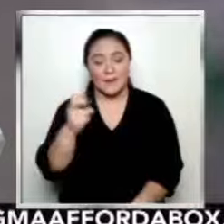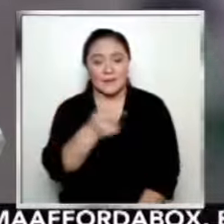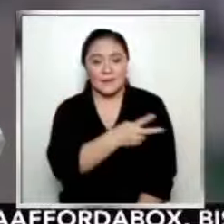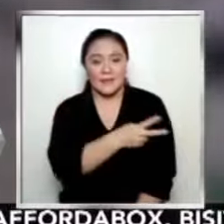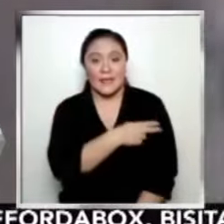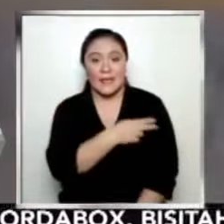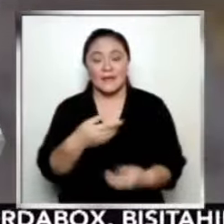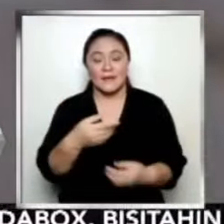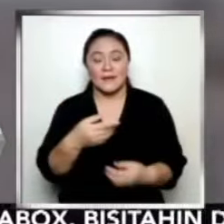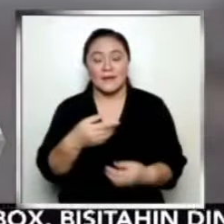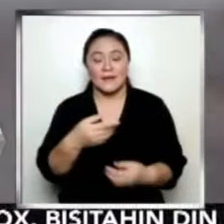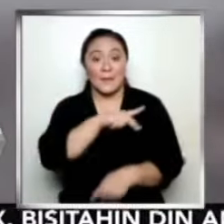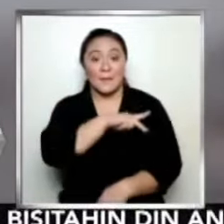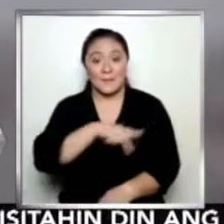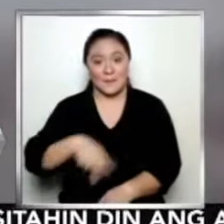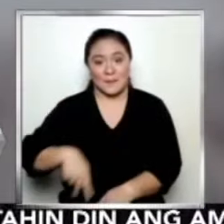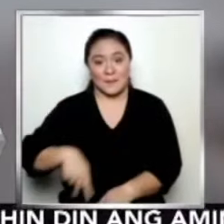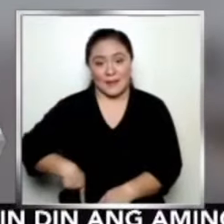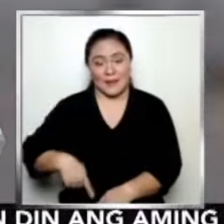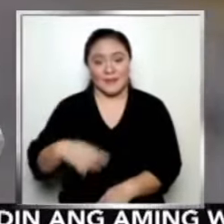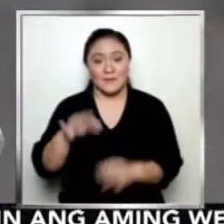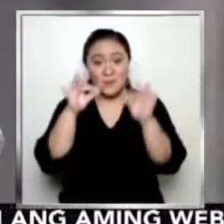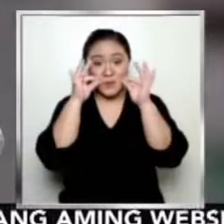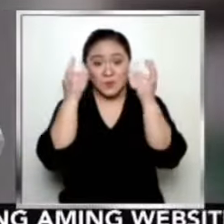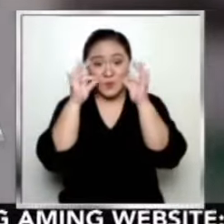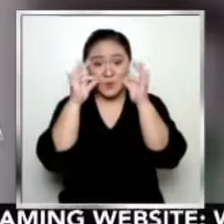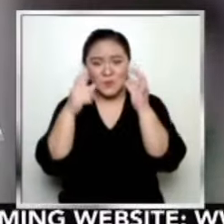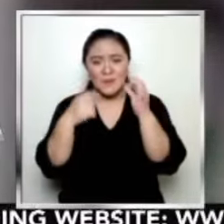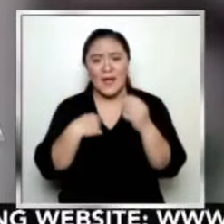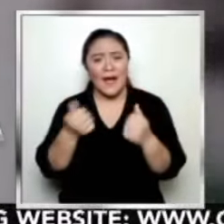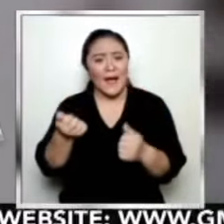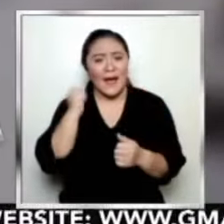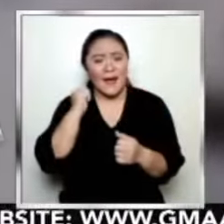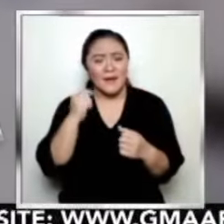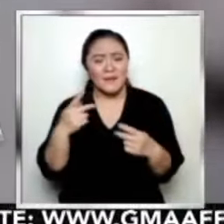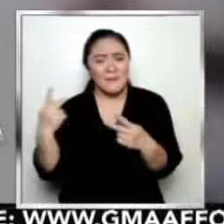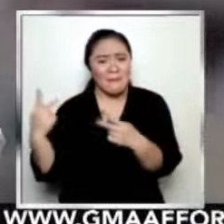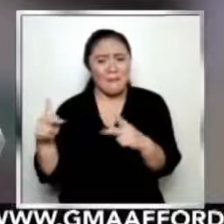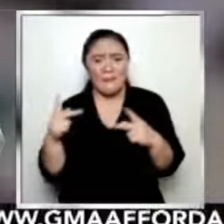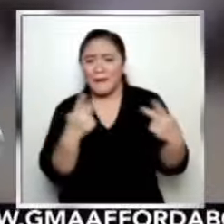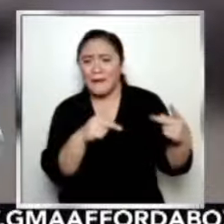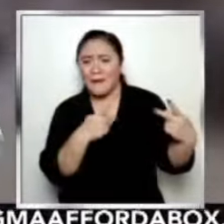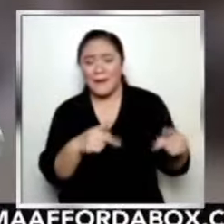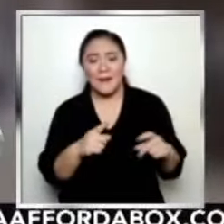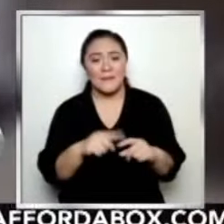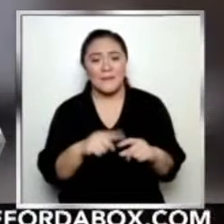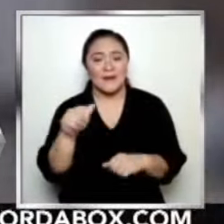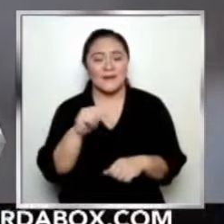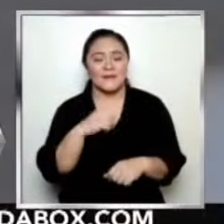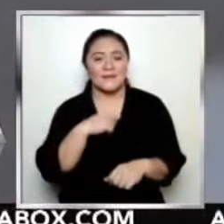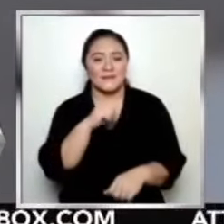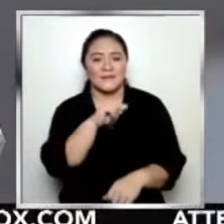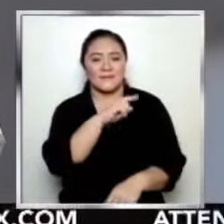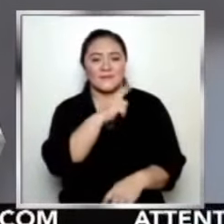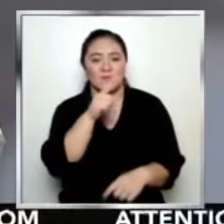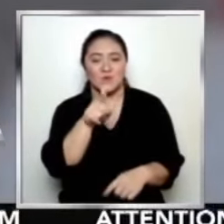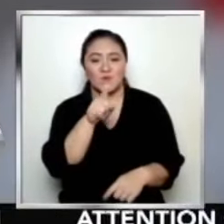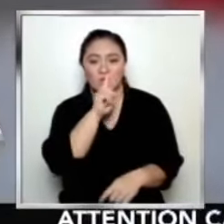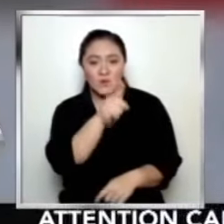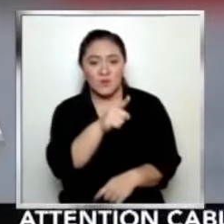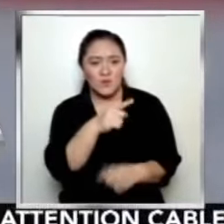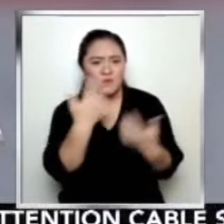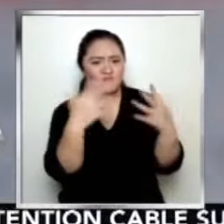niya kasing masaktan ng alaga. Ayon sa Animal Kingdom Foundation, hinahangaan nila ang pagmamahal ni Seth para sa kanyang